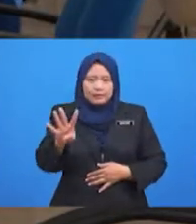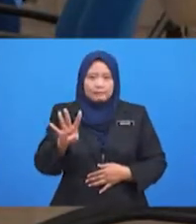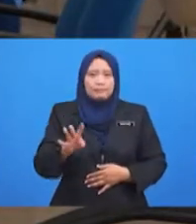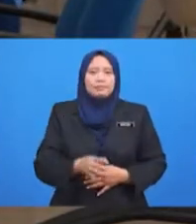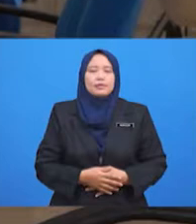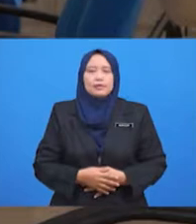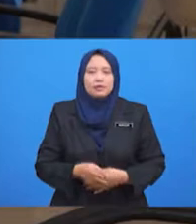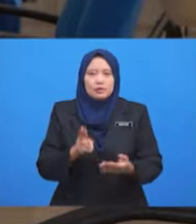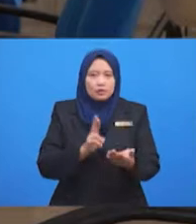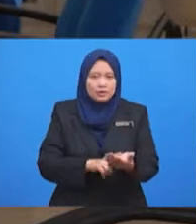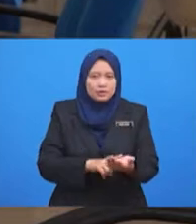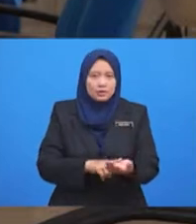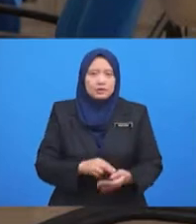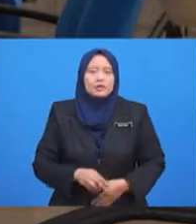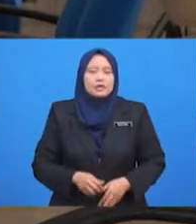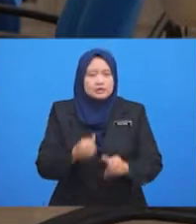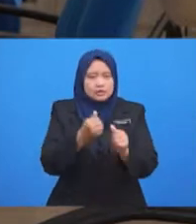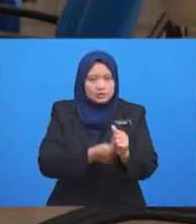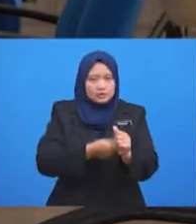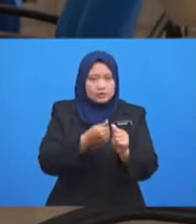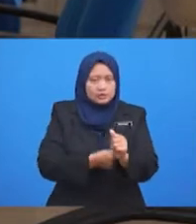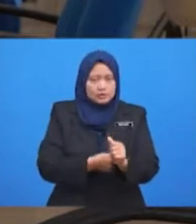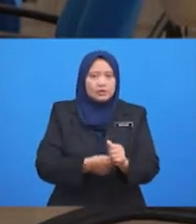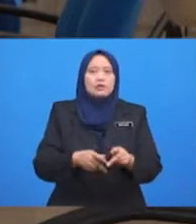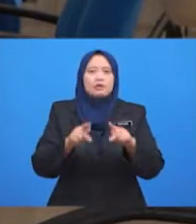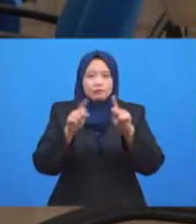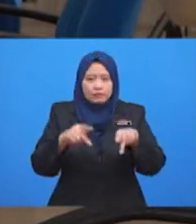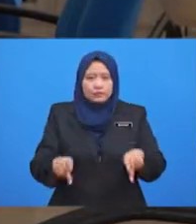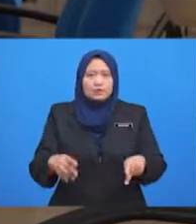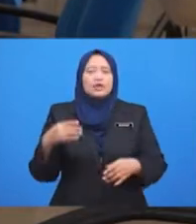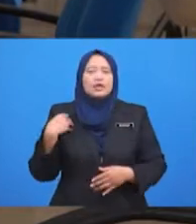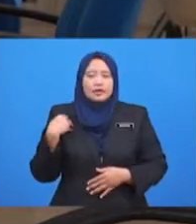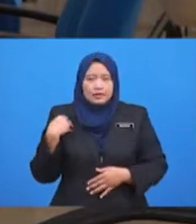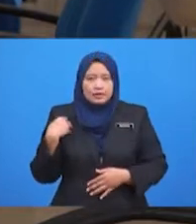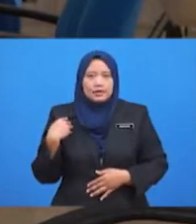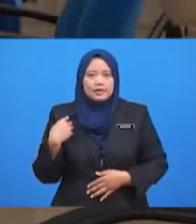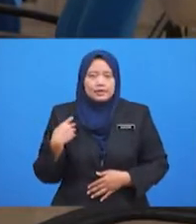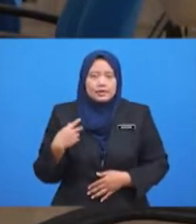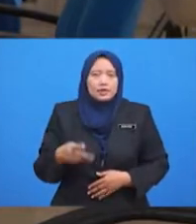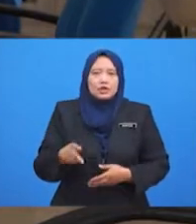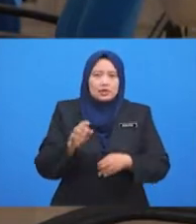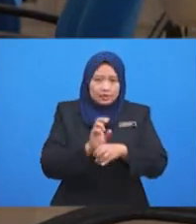rawatan. Setiap proses yang dilakukan memberikan kesan dan rangsangan yang berbeza.